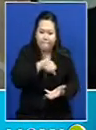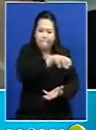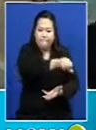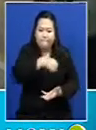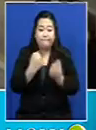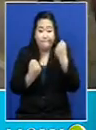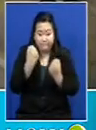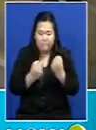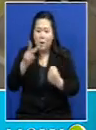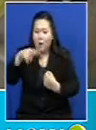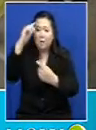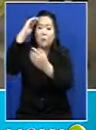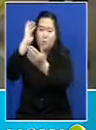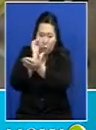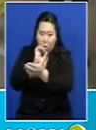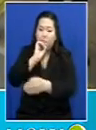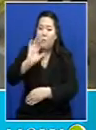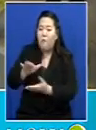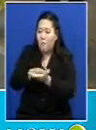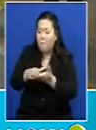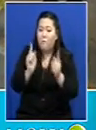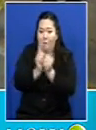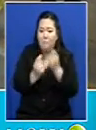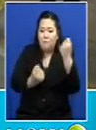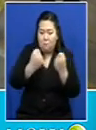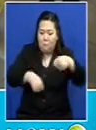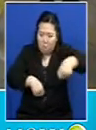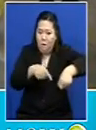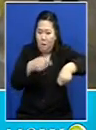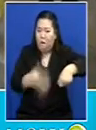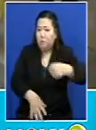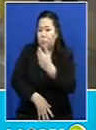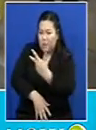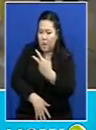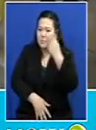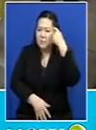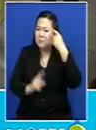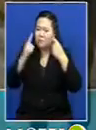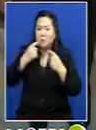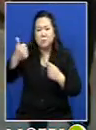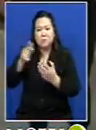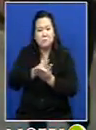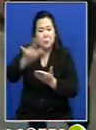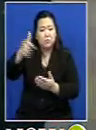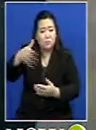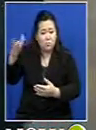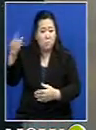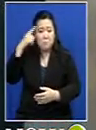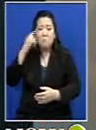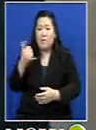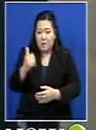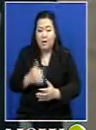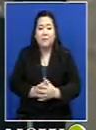จเนี่ยตามหาเจ้าของหน่อยเชื่อว่าน่าจะเป็นของผู้โดยสารท่านใดท่านหนึ่งแหละครับที่กำลังเดินทางไปต่างประเทศนะครับ